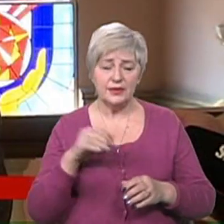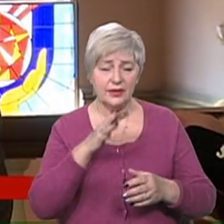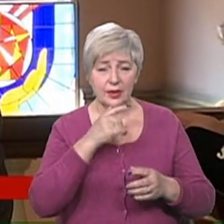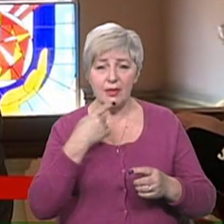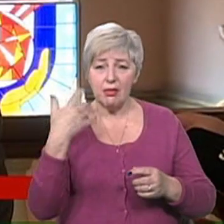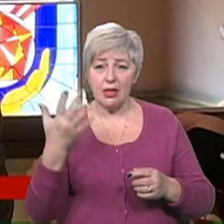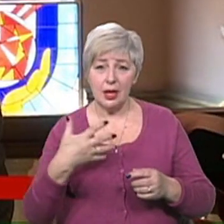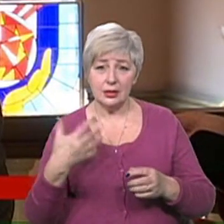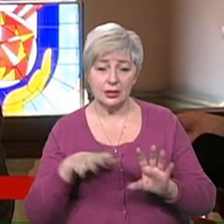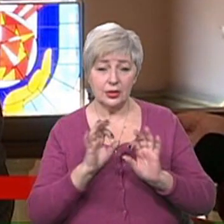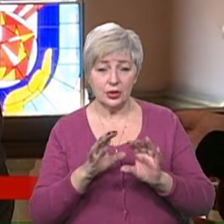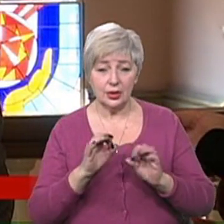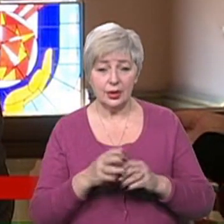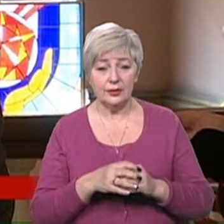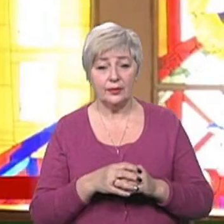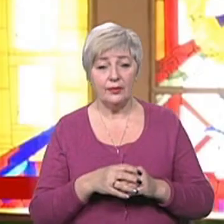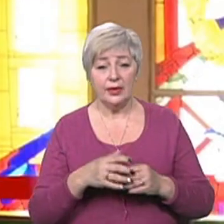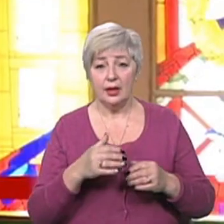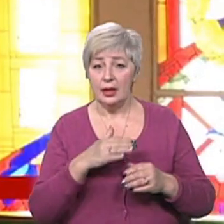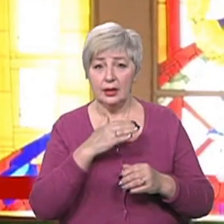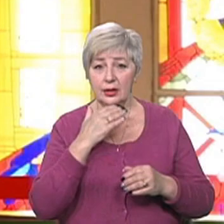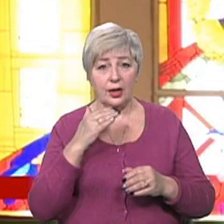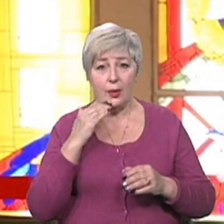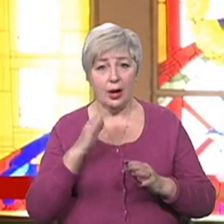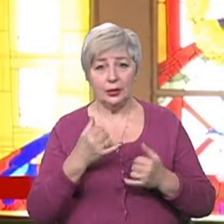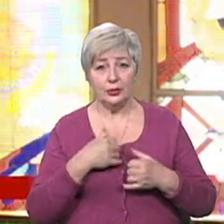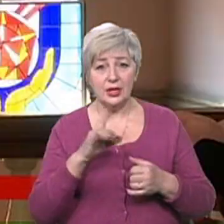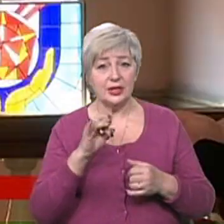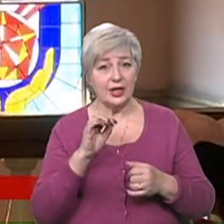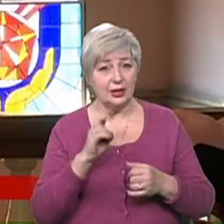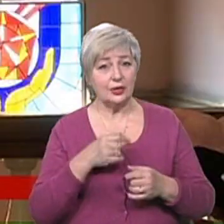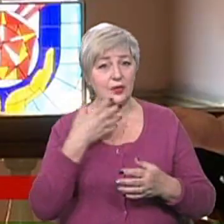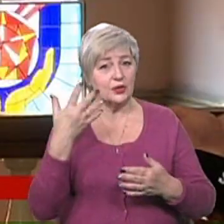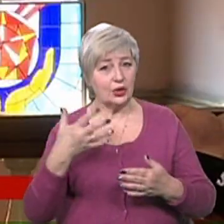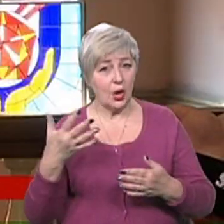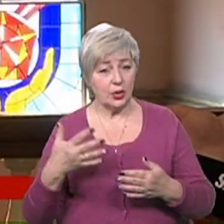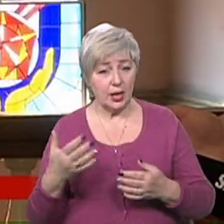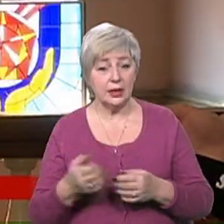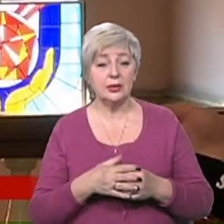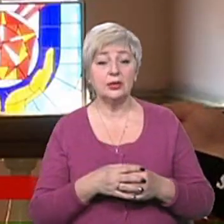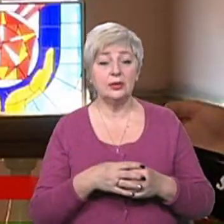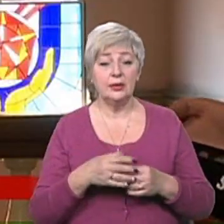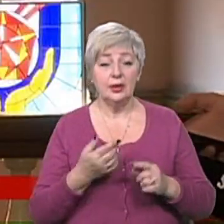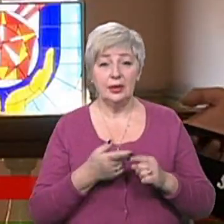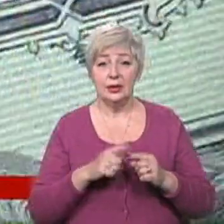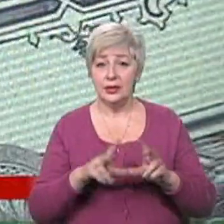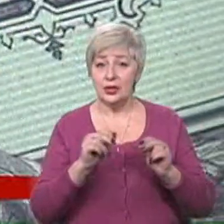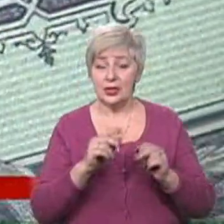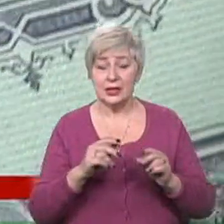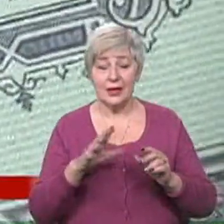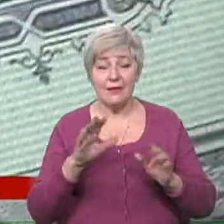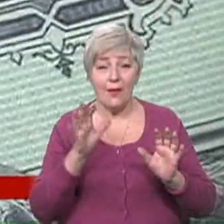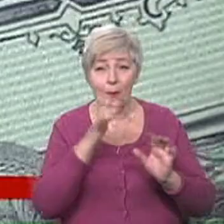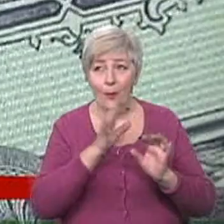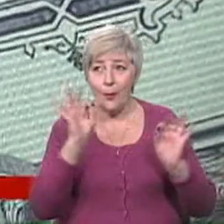скажу вам відкрито, що небагато в нас ректорів читають лекції. І для мене це саме щаслива мить, коли я бачу цих студентів. Получить